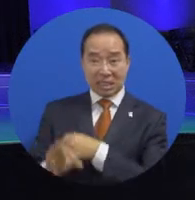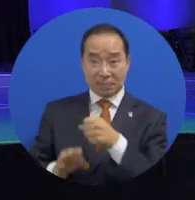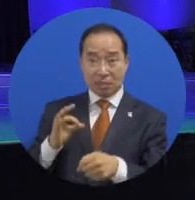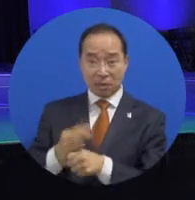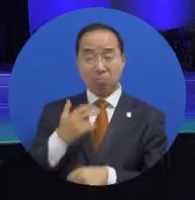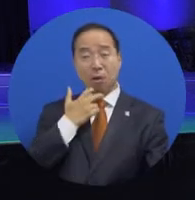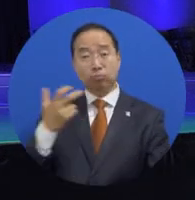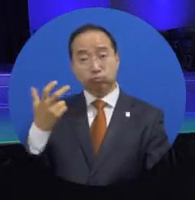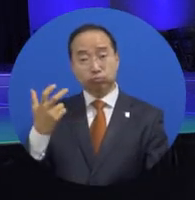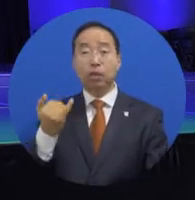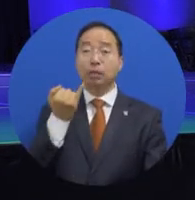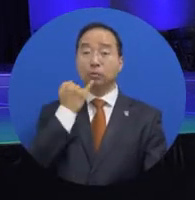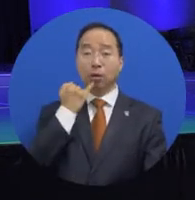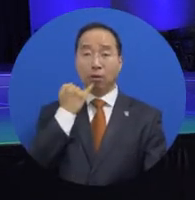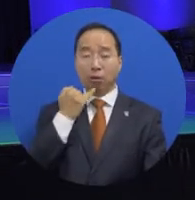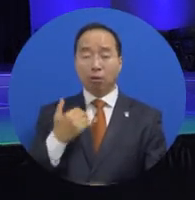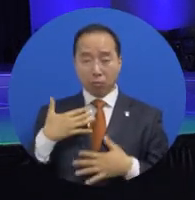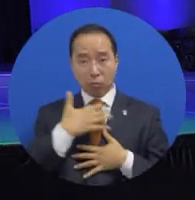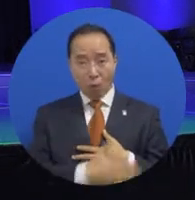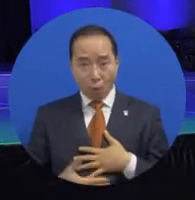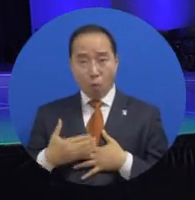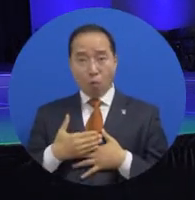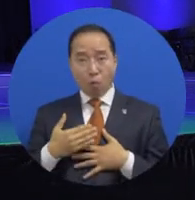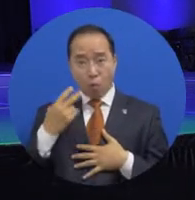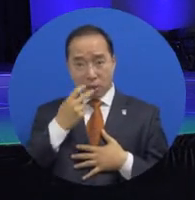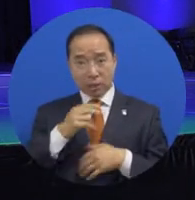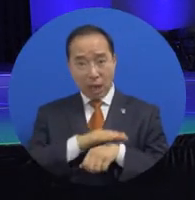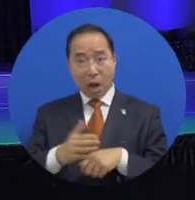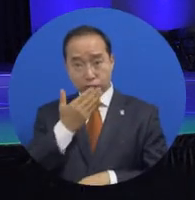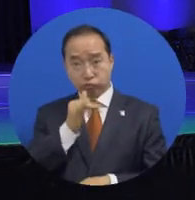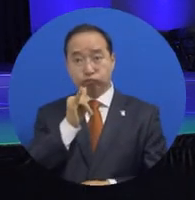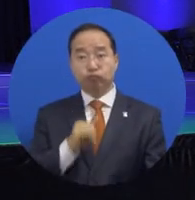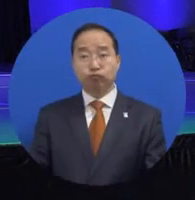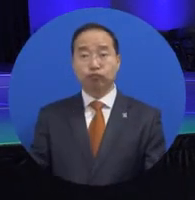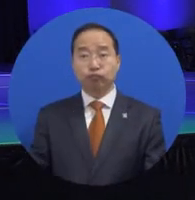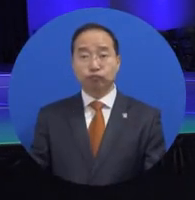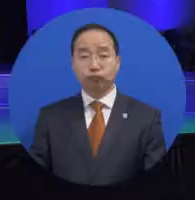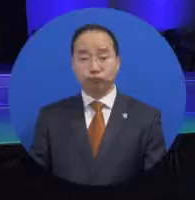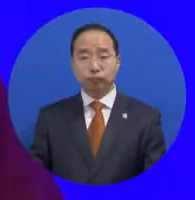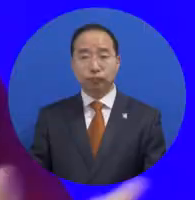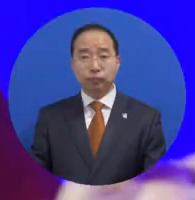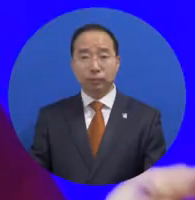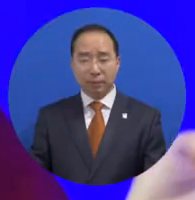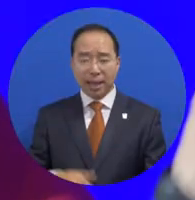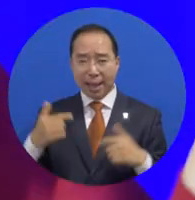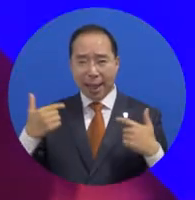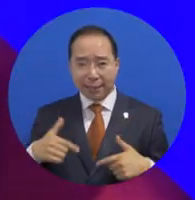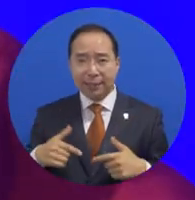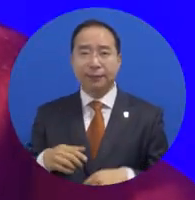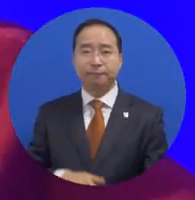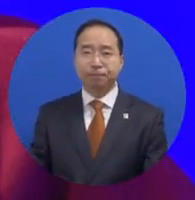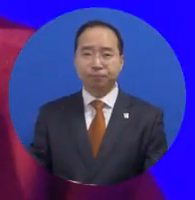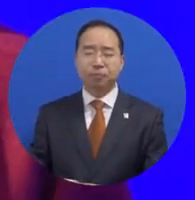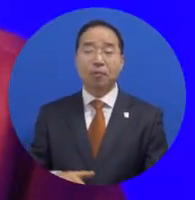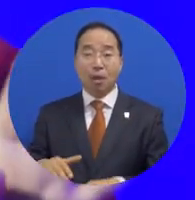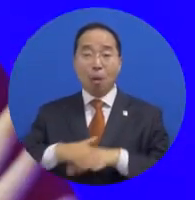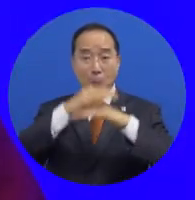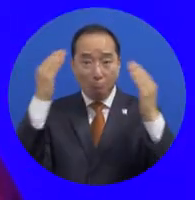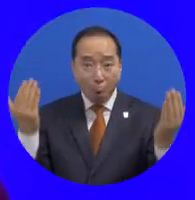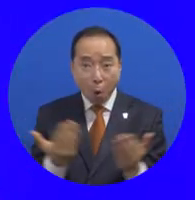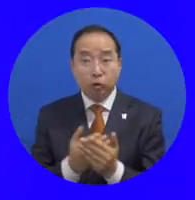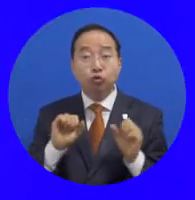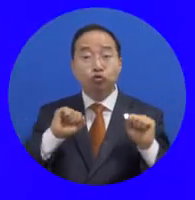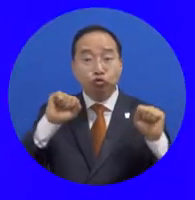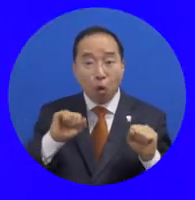하면 70대에 나는 뭔가를 굉장히 잘할 수 있는 그런 사람이 되는 거거든요. 그래서 항상 저는